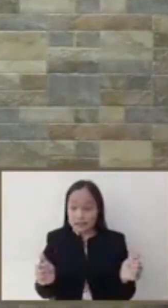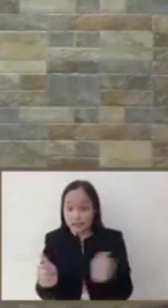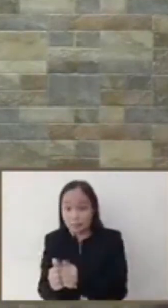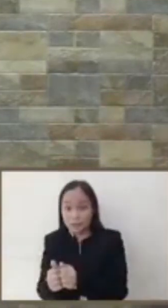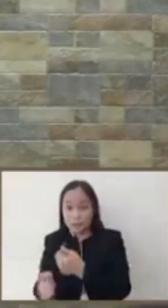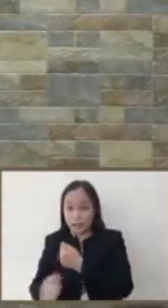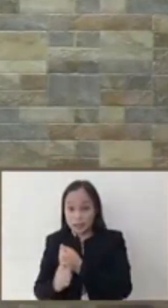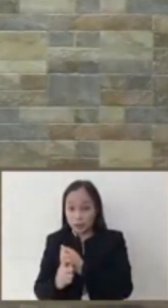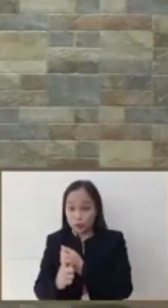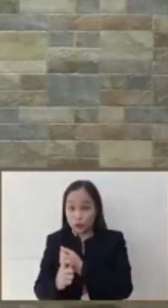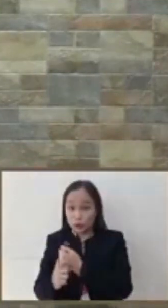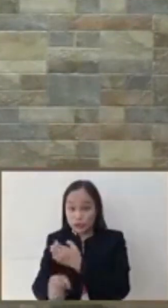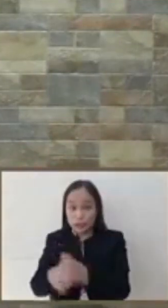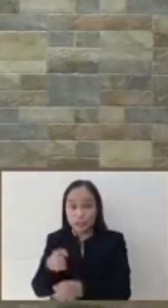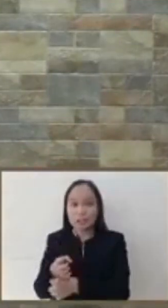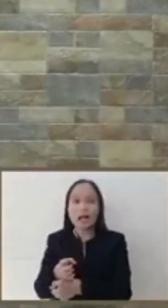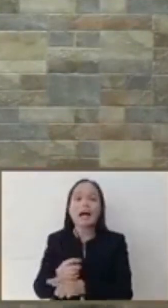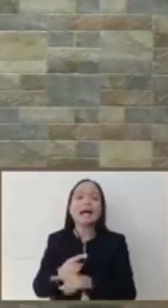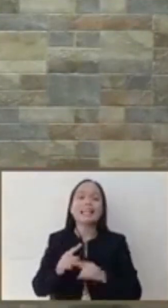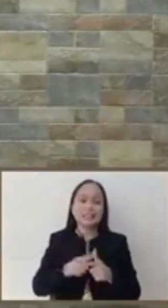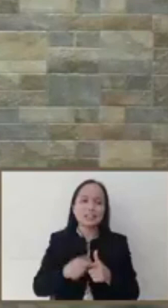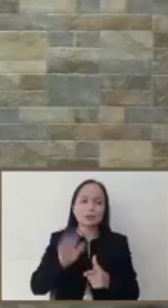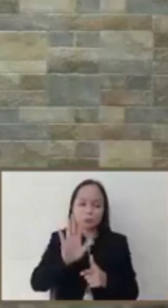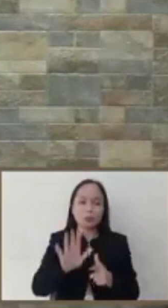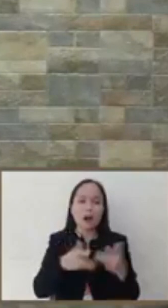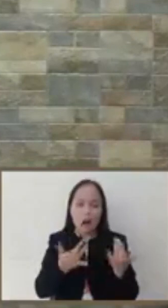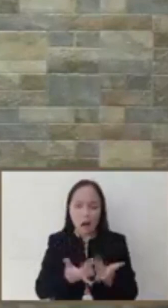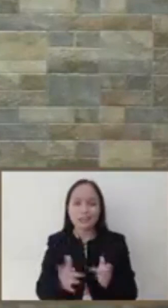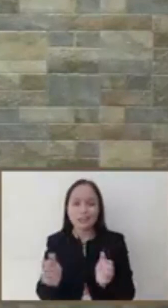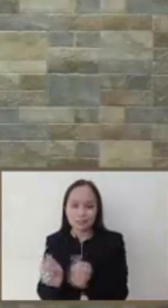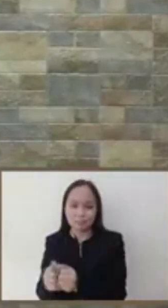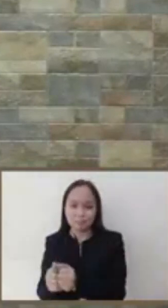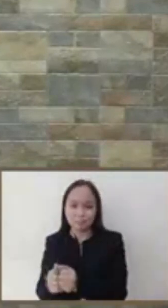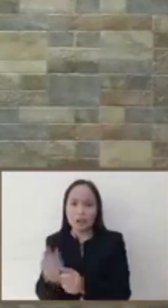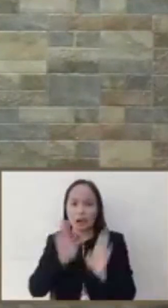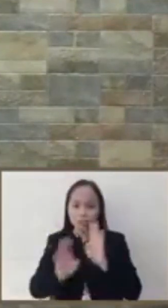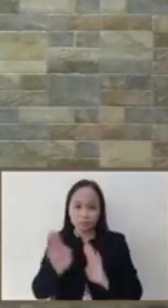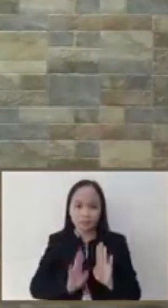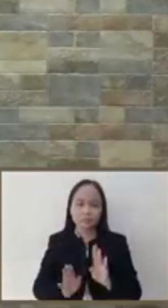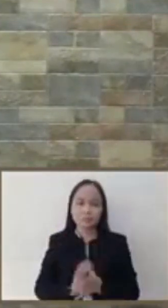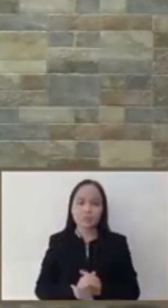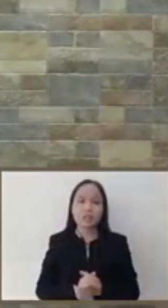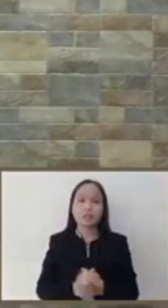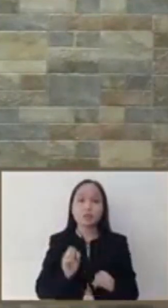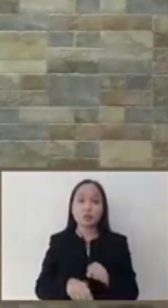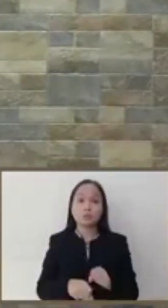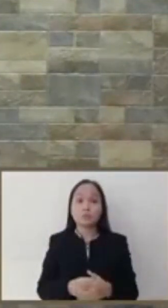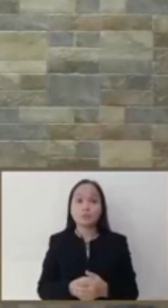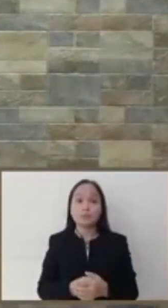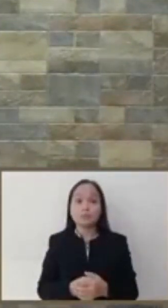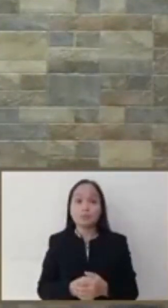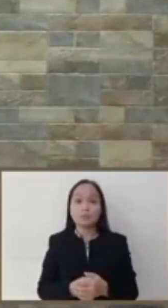sa nakukorap, pati puso mo makukorap. Maliwanag na po yun. Amen. So the issue here, mga kapatid,